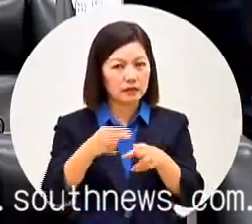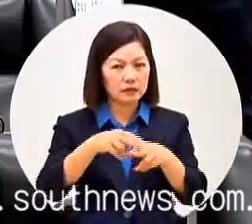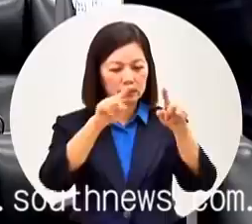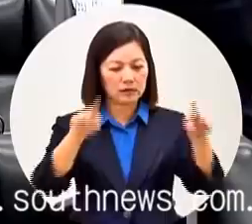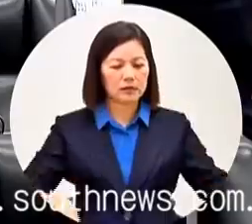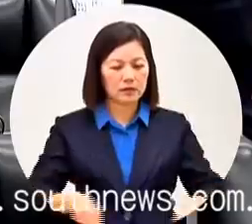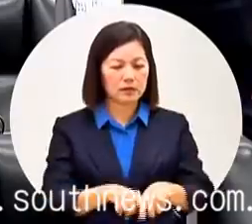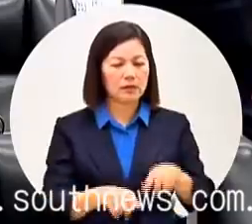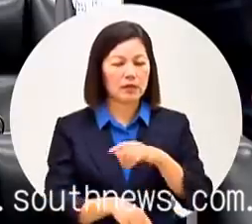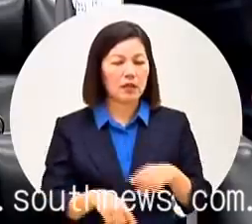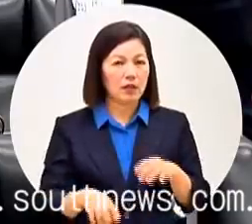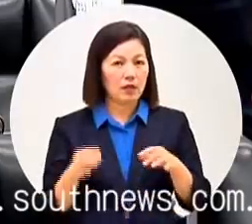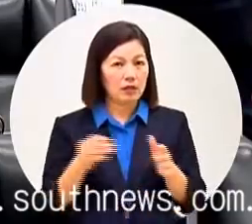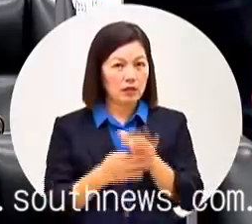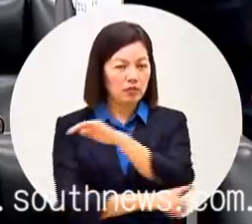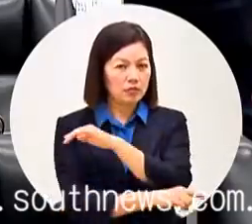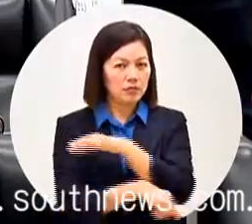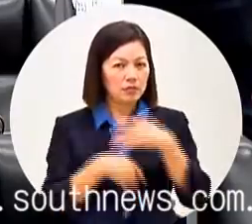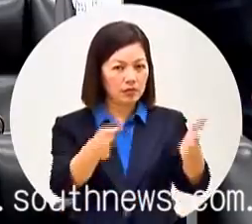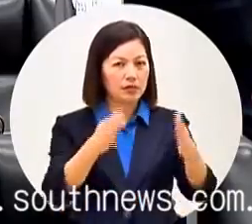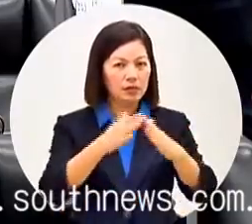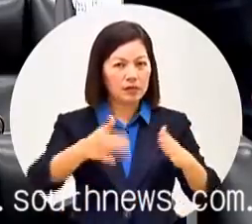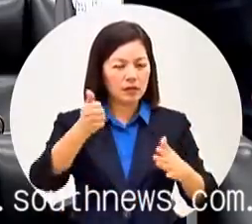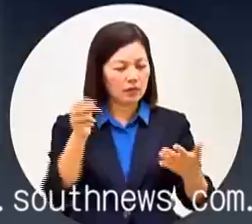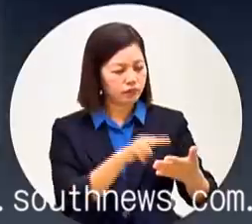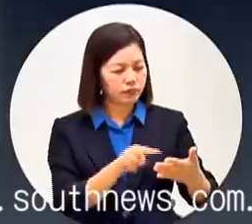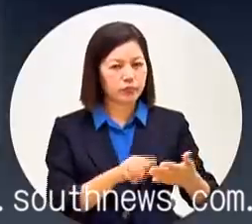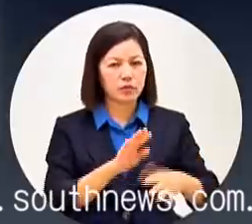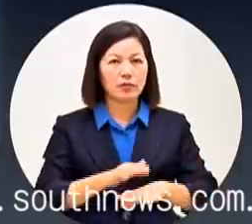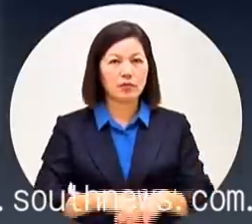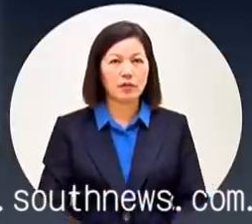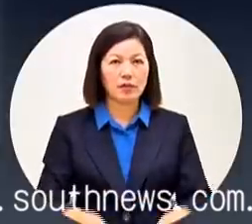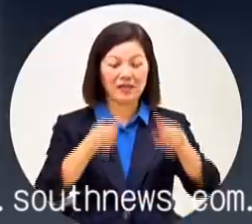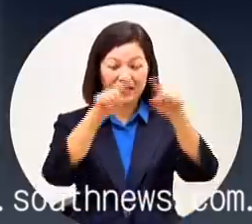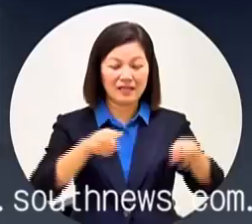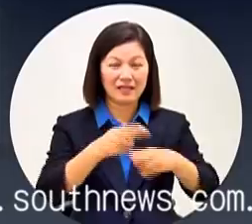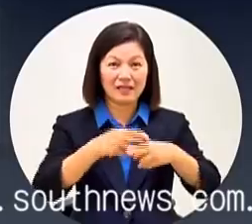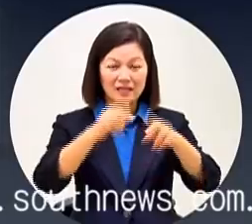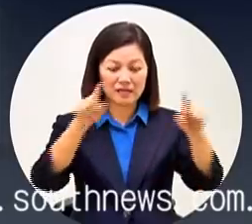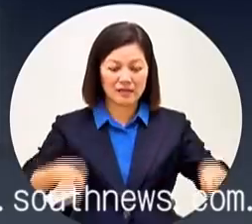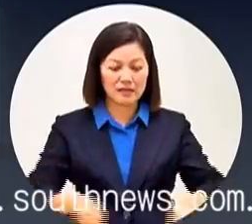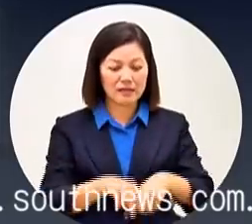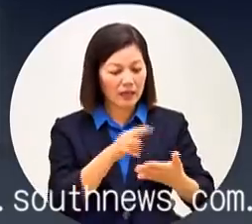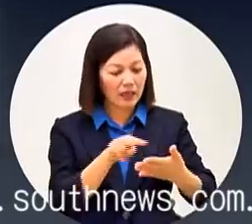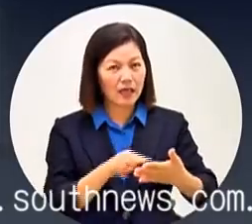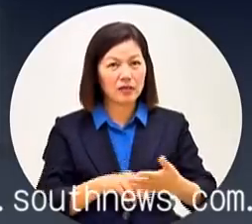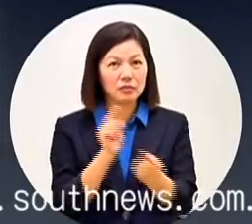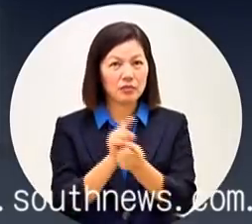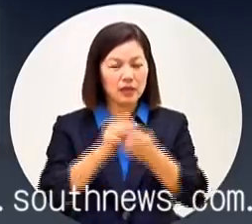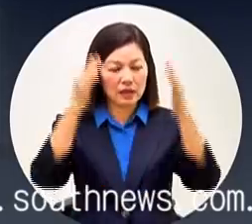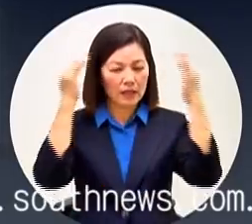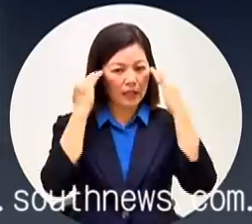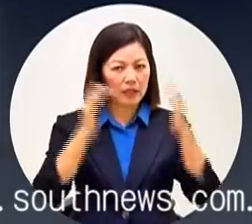最后会交给我们的市长。这个信满满的都是写着对于韩国瑜市